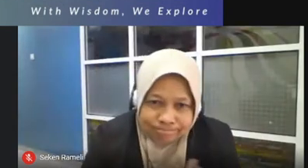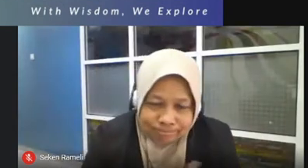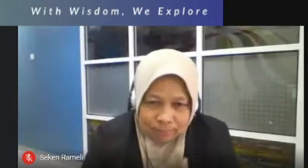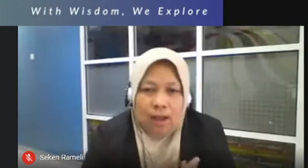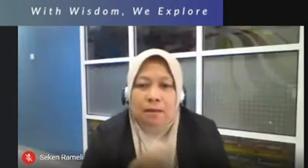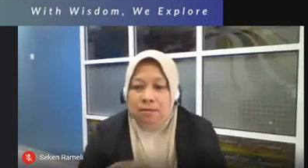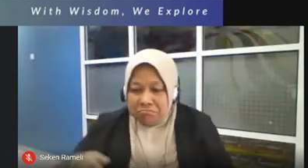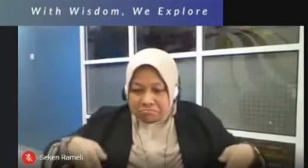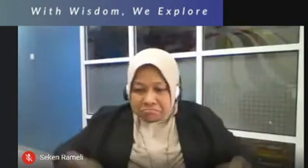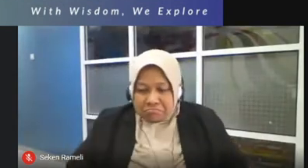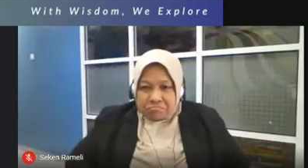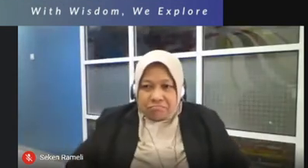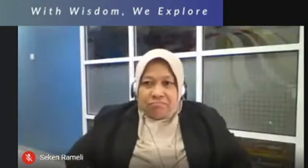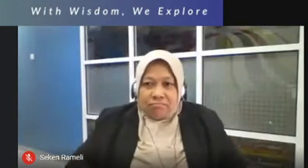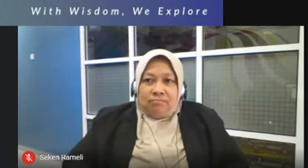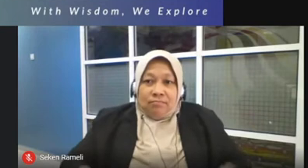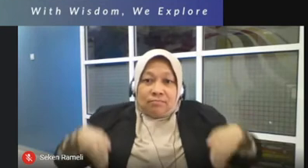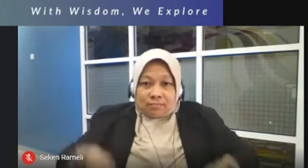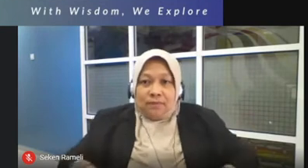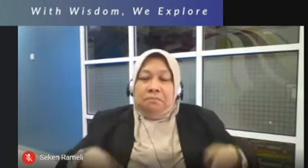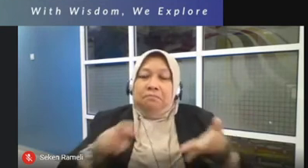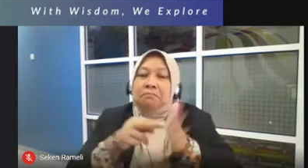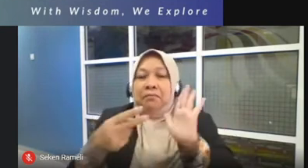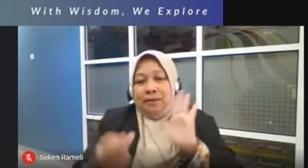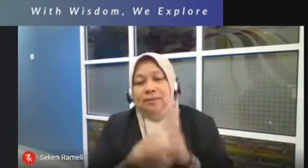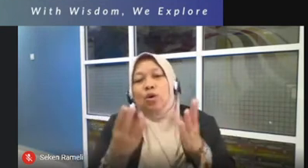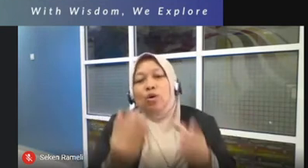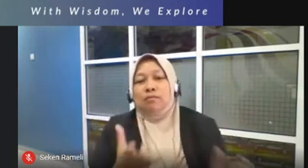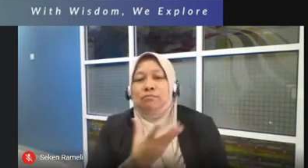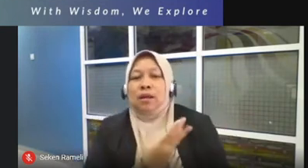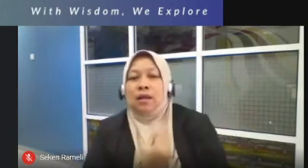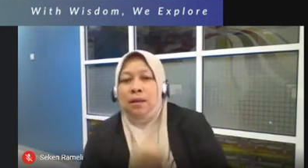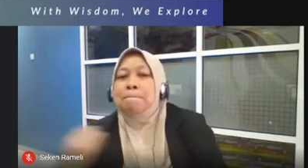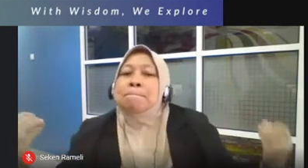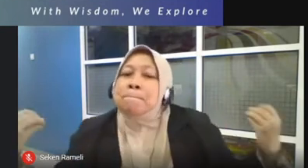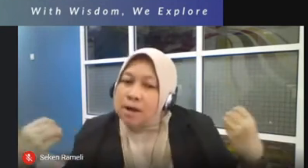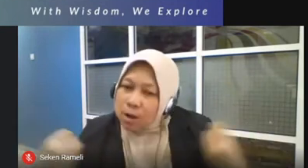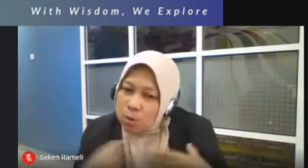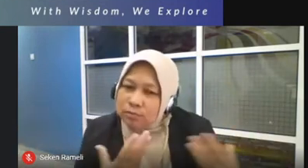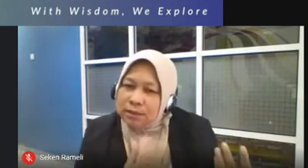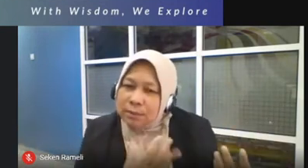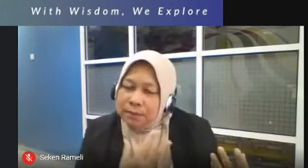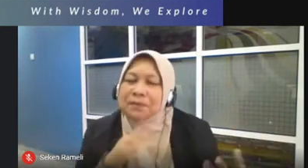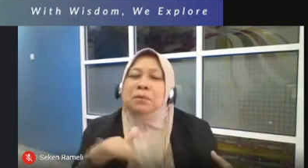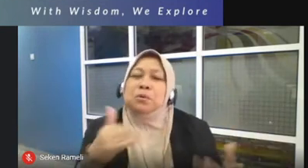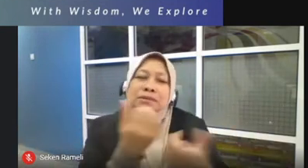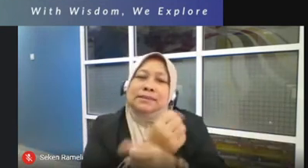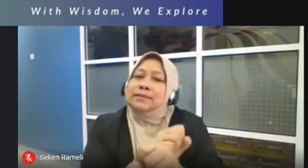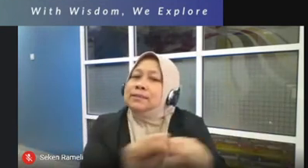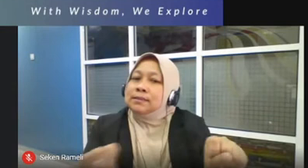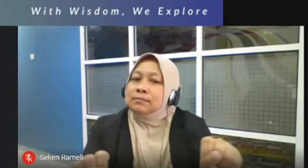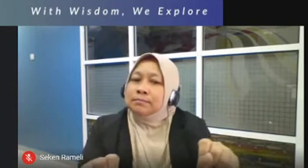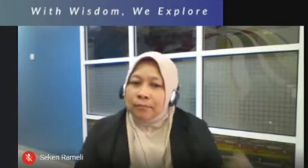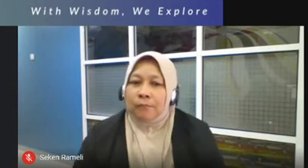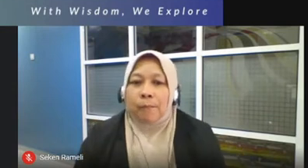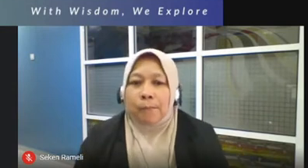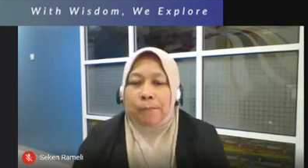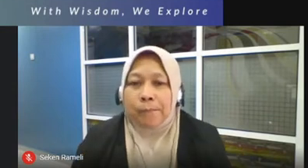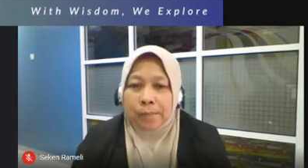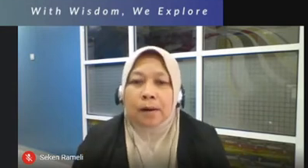letak dua-dua tangan dia dalam poket seluar tu adalah seorang yang nervous dan juga dia kurang bersedia sebenarnya. Dia kurang bersedia.